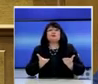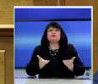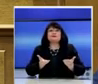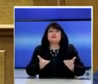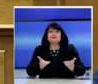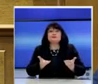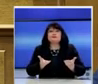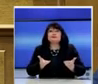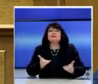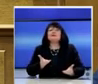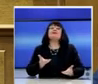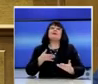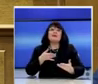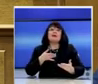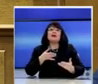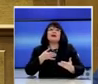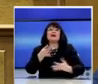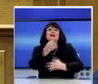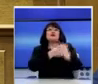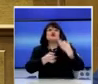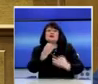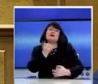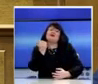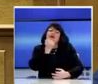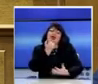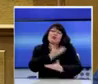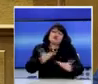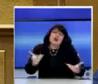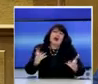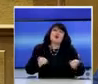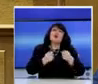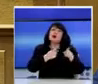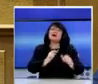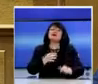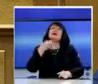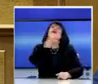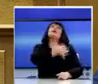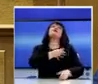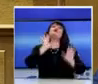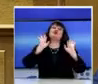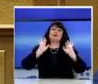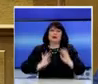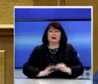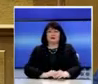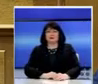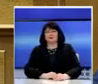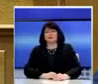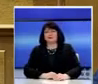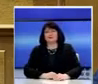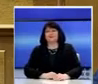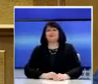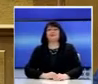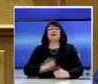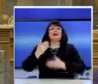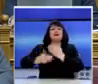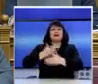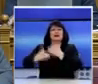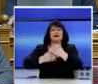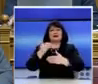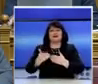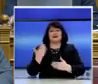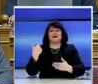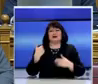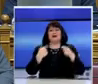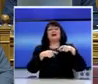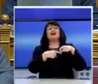στατιστικολόγος, δεν σας έχει πει κανένας ότι είναι λάθος, μεγάλο λάθος αυτό? Πρώτα απ' όλα, μέσα από αυτή τη διαδικασία, ενώ το Δεκέμβρη